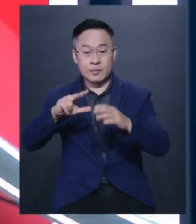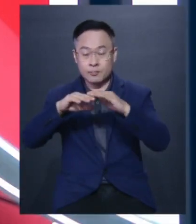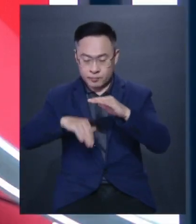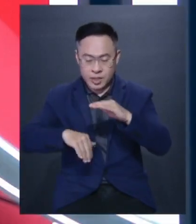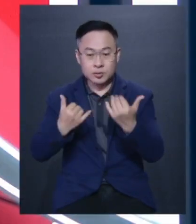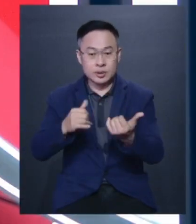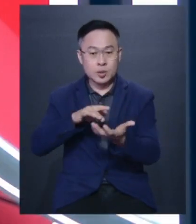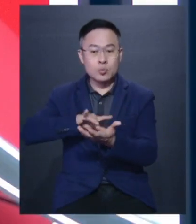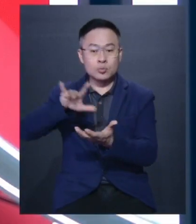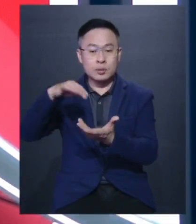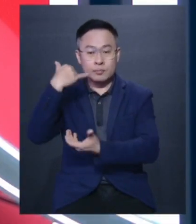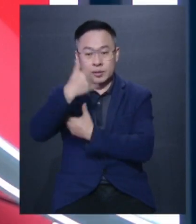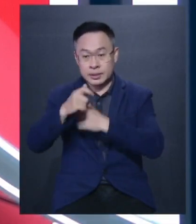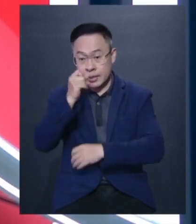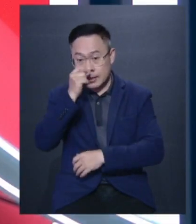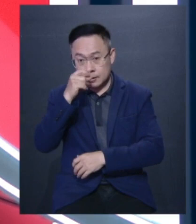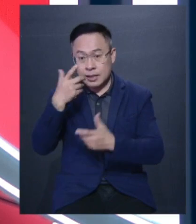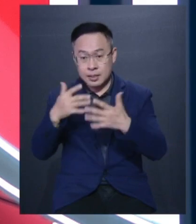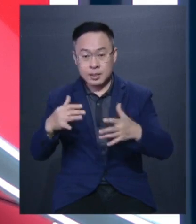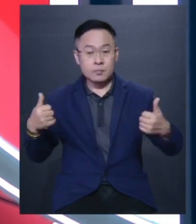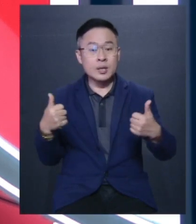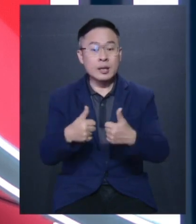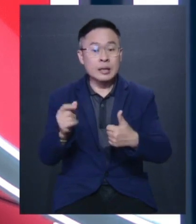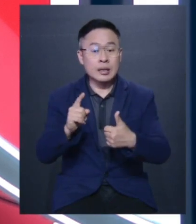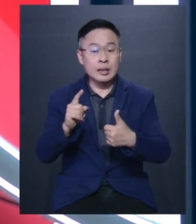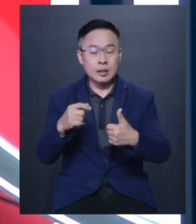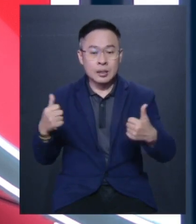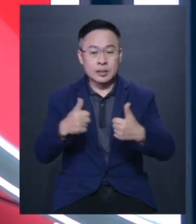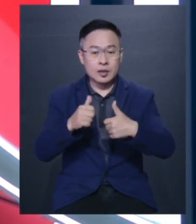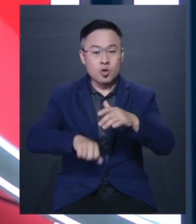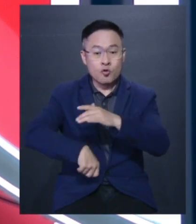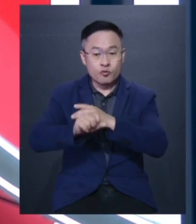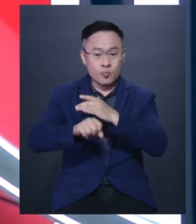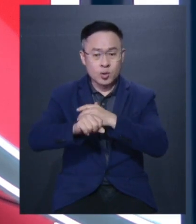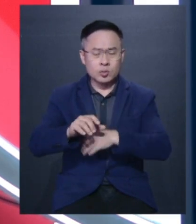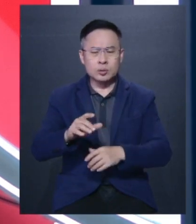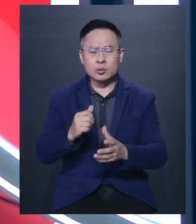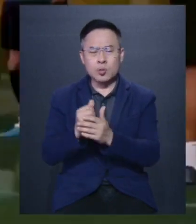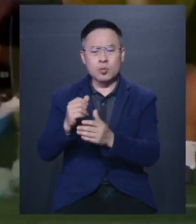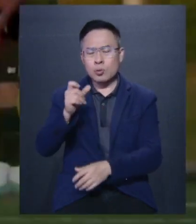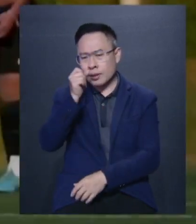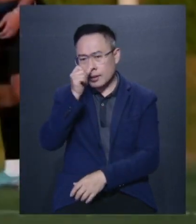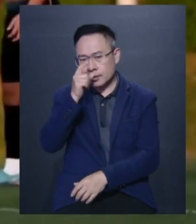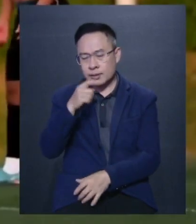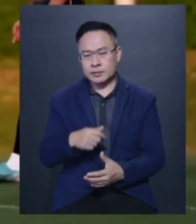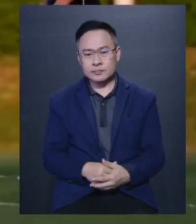การ์ต้าเป็นที่เรียบร้อยนะคะแล้วก็โปรแกรมของพวกเขานั้นจะต้องเตรียมลุยศึกโดฮาครับ